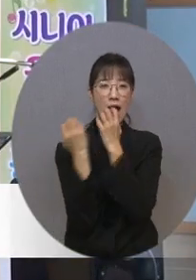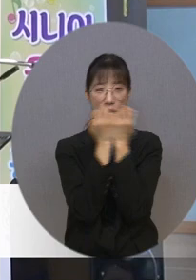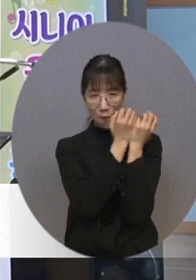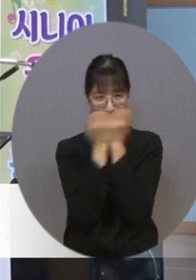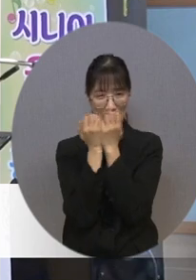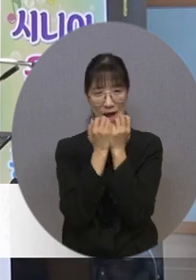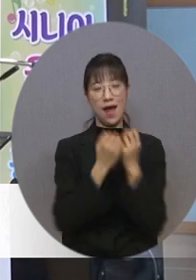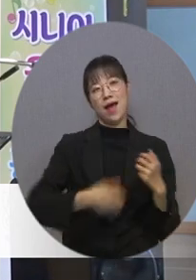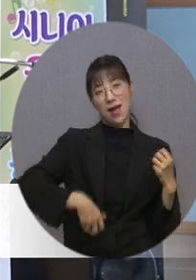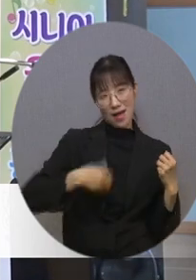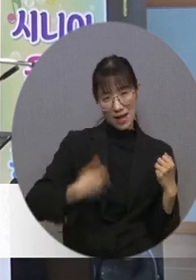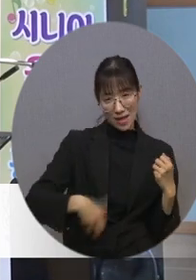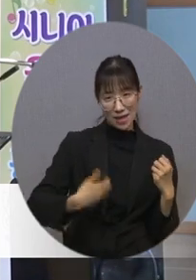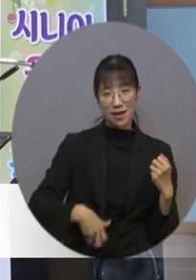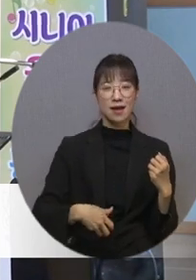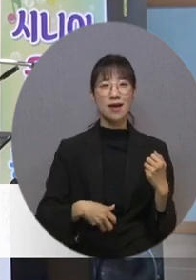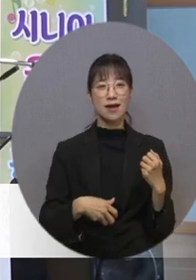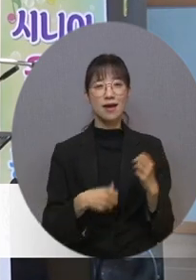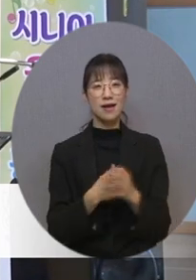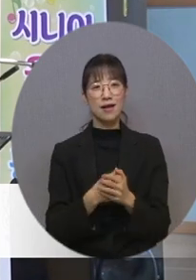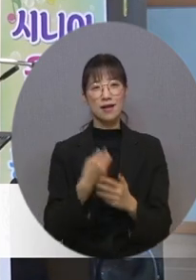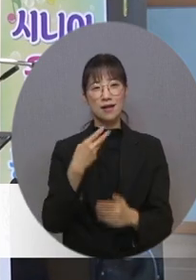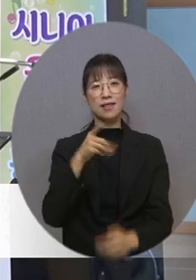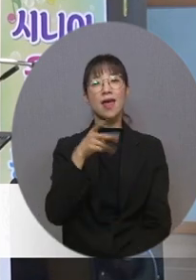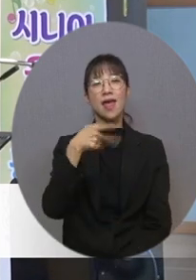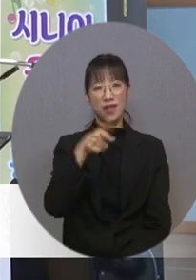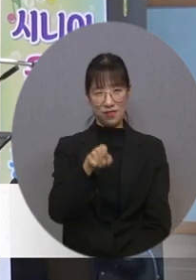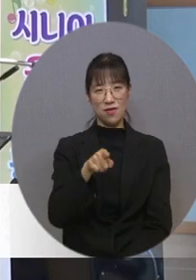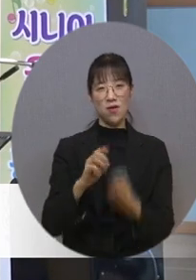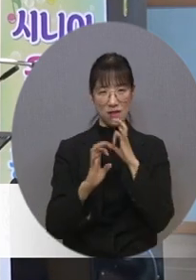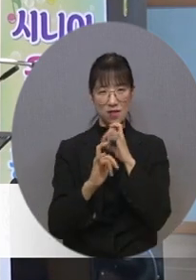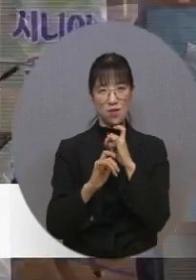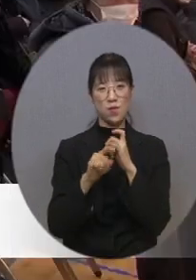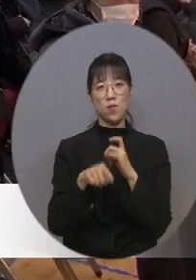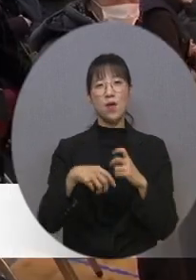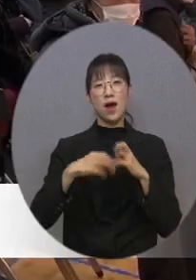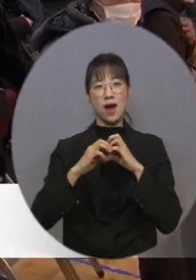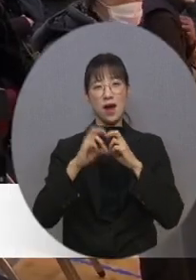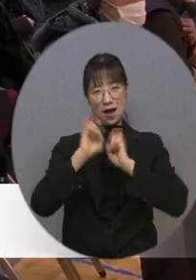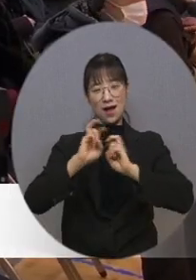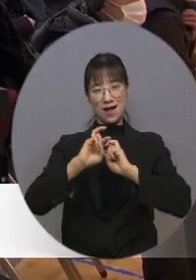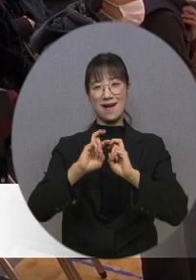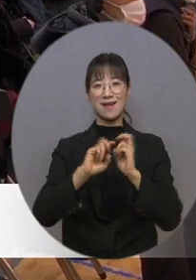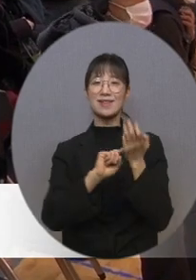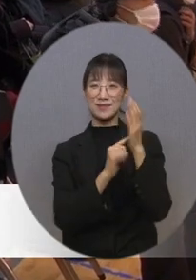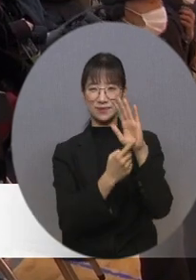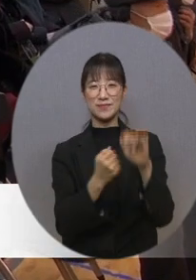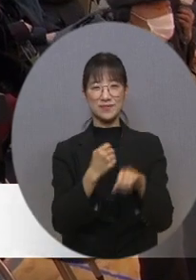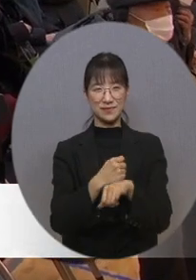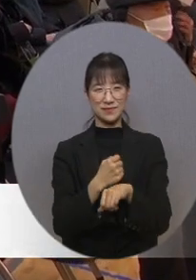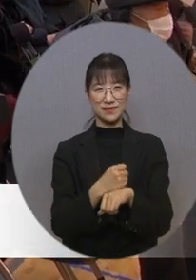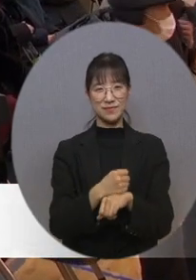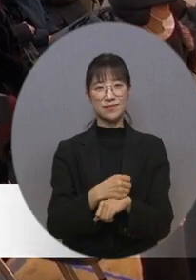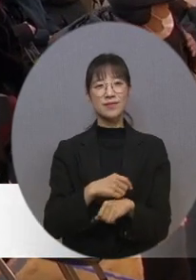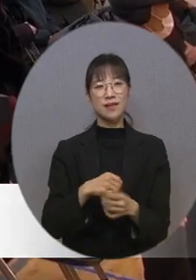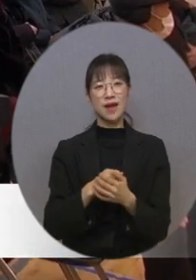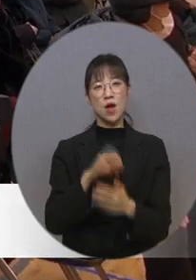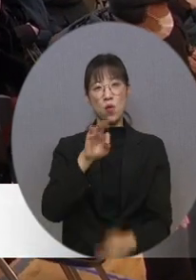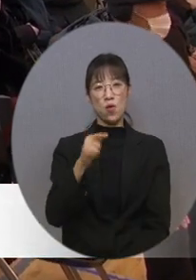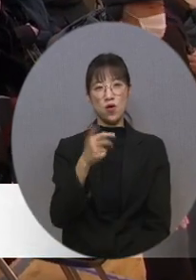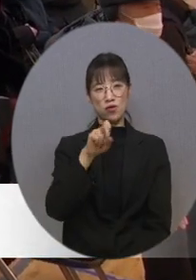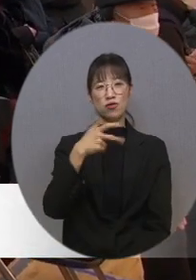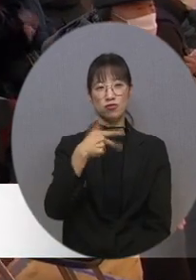이봉우, 기타리스트 임명수, 테너 색소폰 원효상 등으로 악기 공연을 펼쳤습니다. 시니어 예술단 원효상